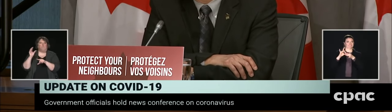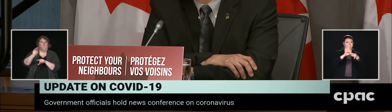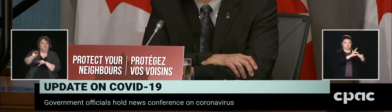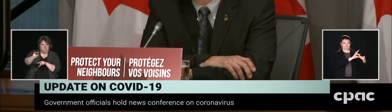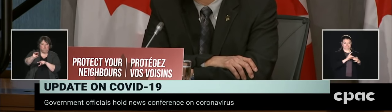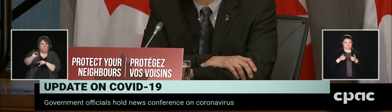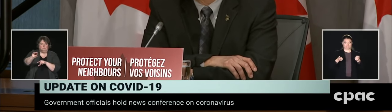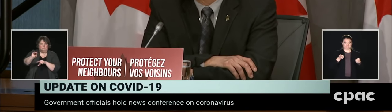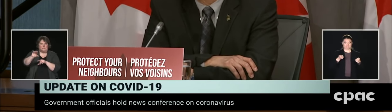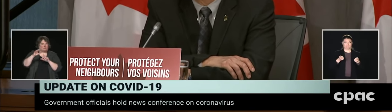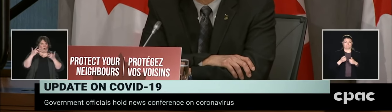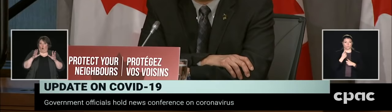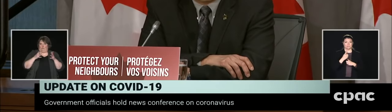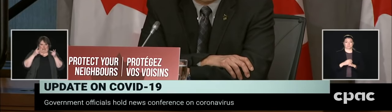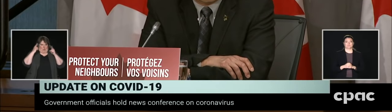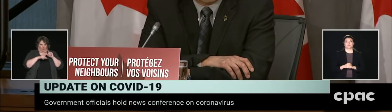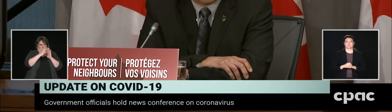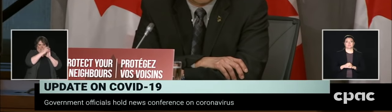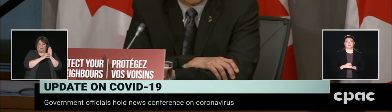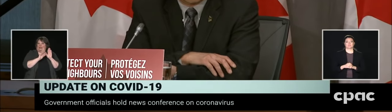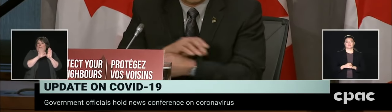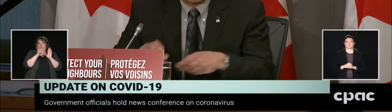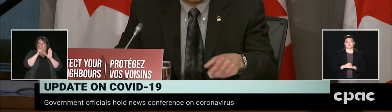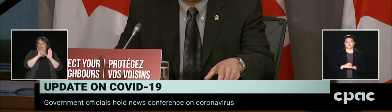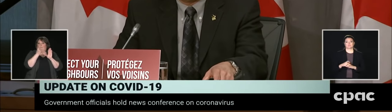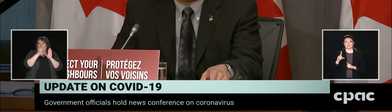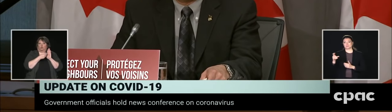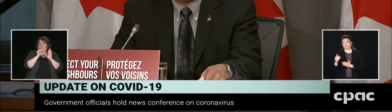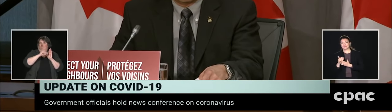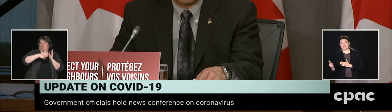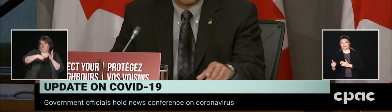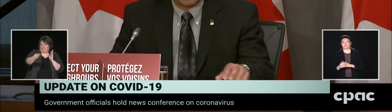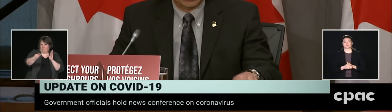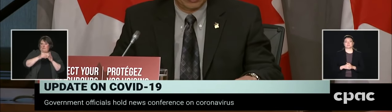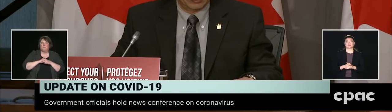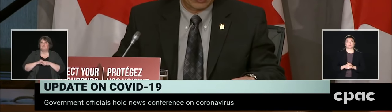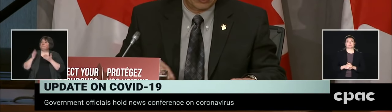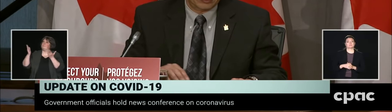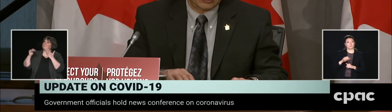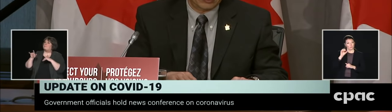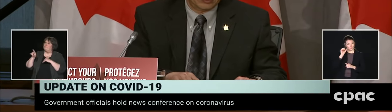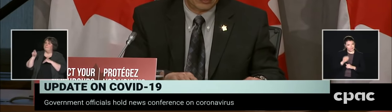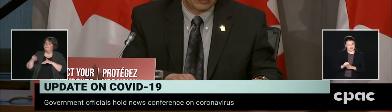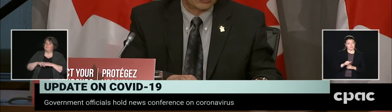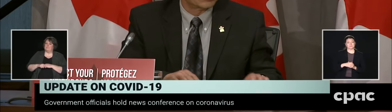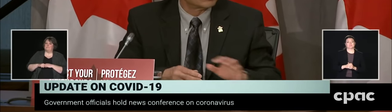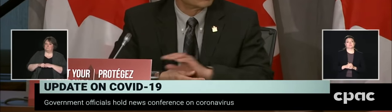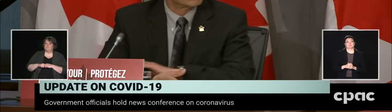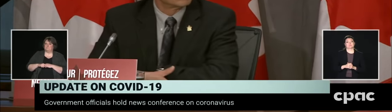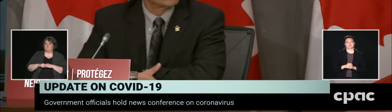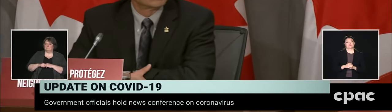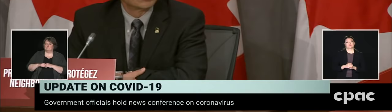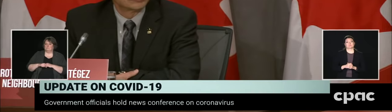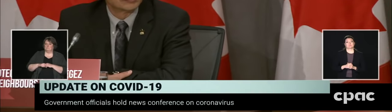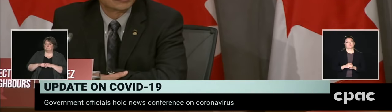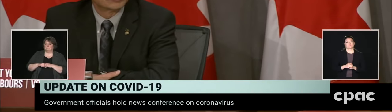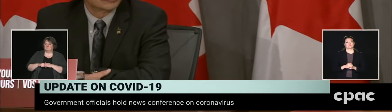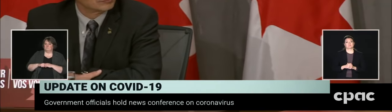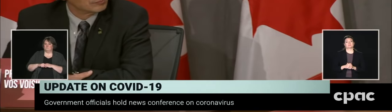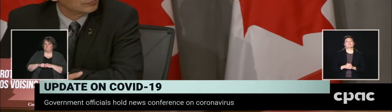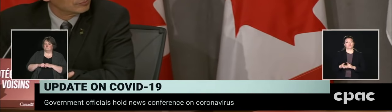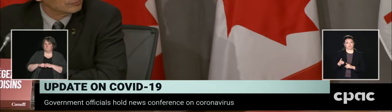Monsieur Carabin, en suivi. Oui, donc j'en comprends que, bon, évidemment, la demande peut changer de jour en